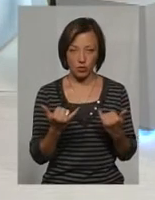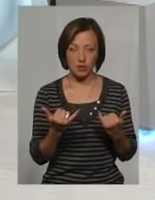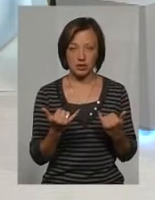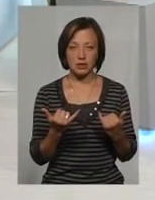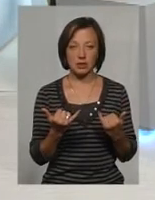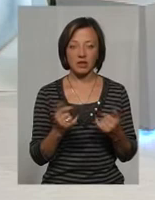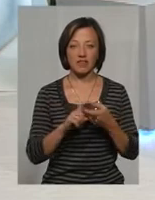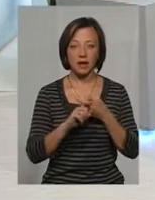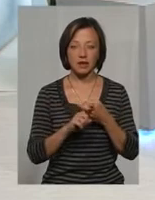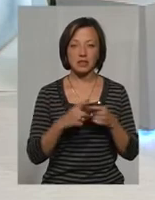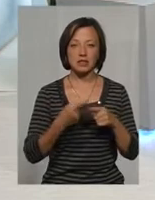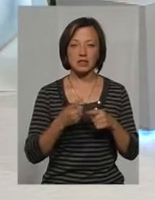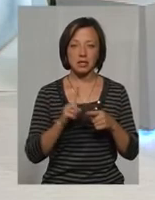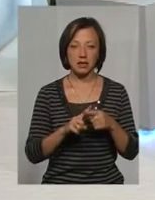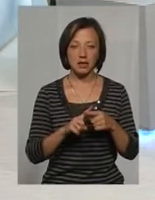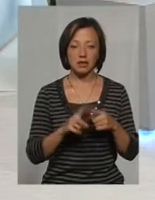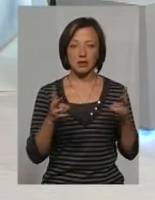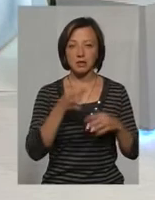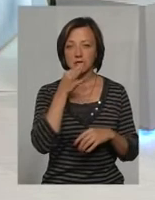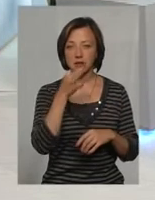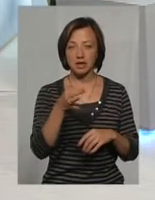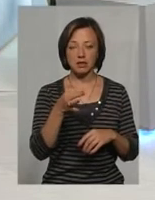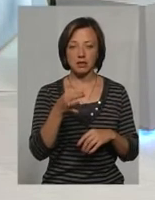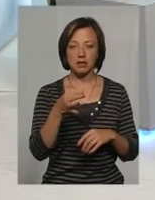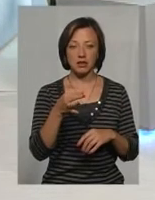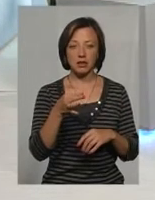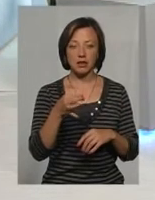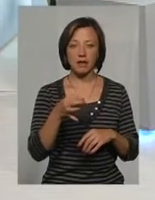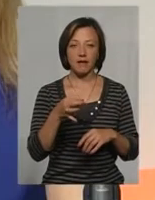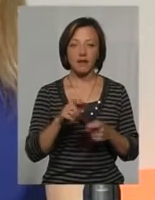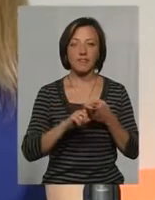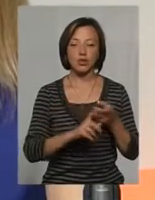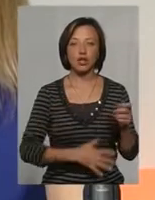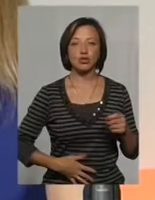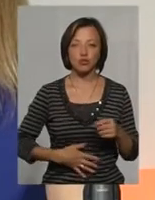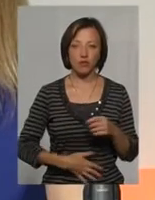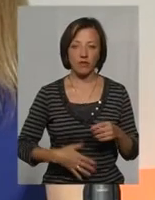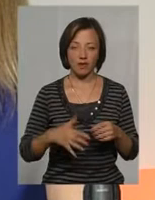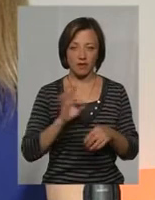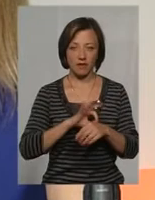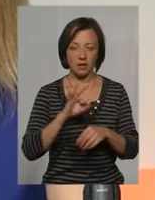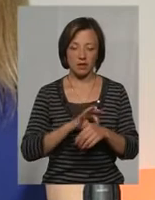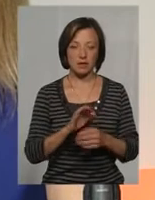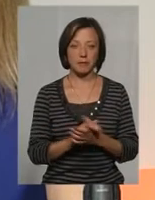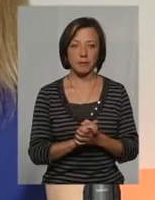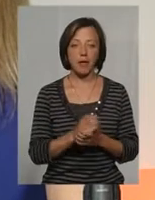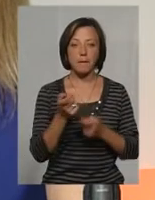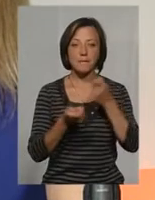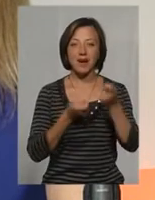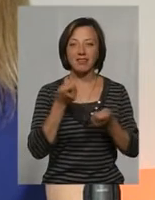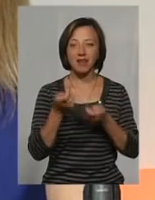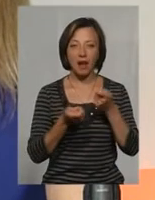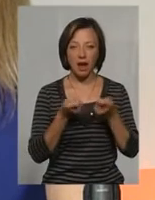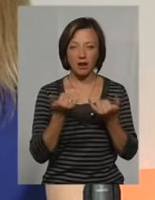день інфекції, ну, треба відмітити, більше йде вірусні, кишкові інфекції. Бактеріальні